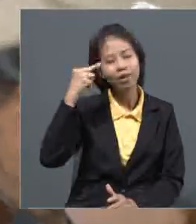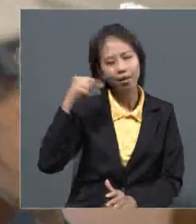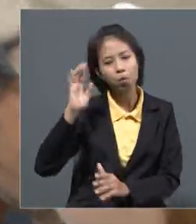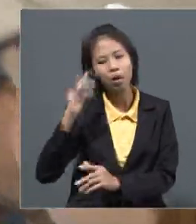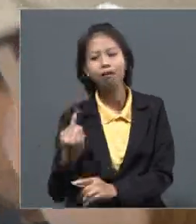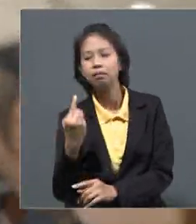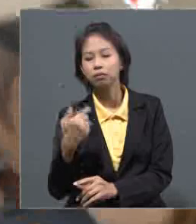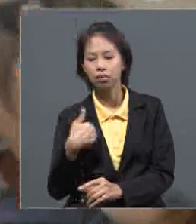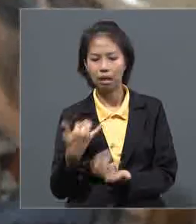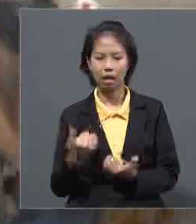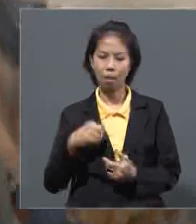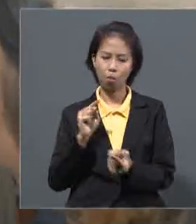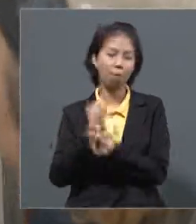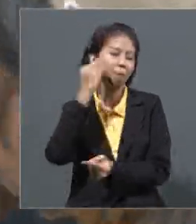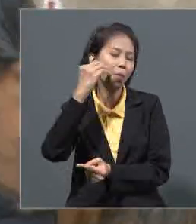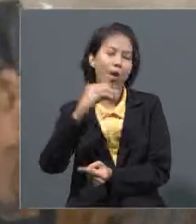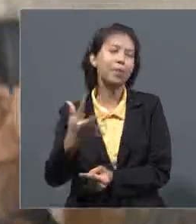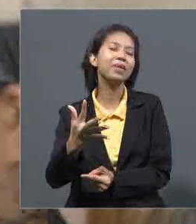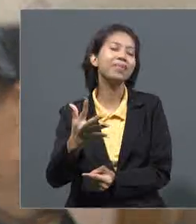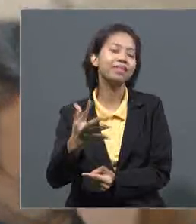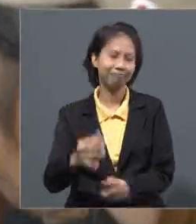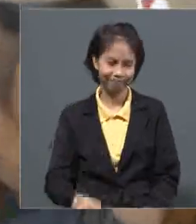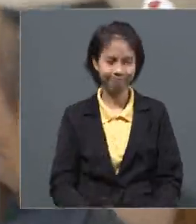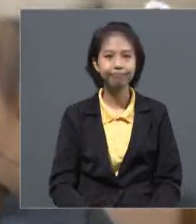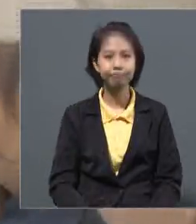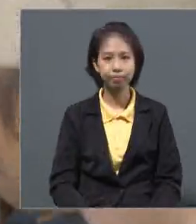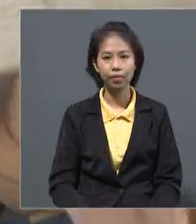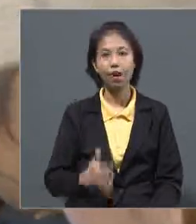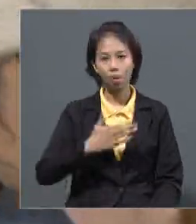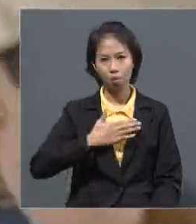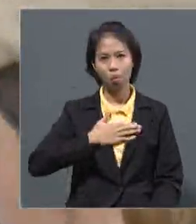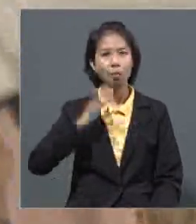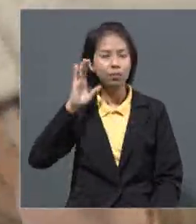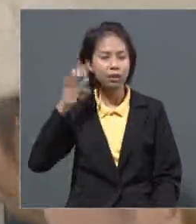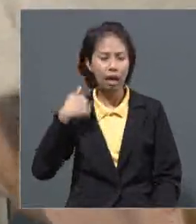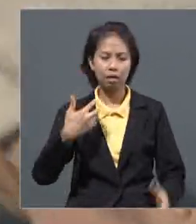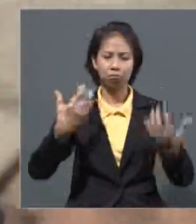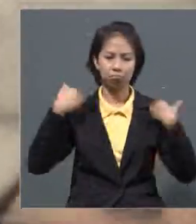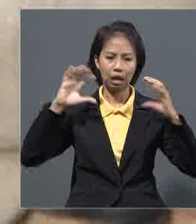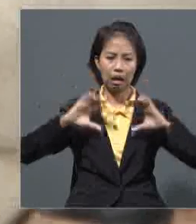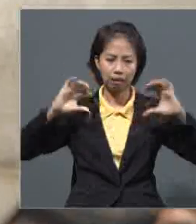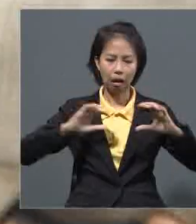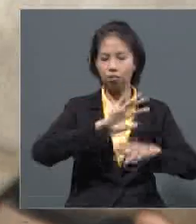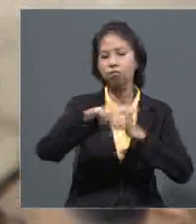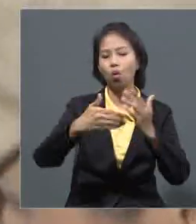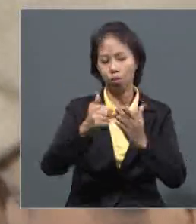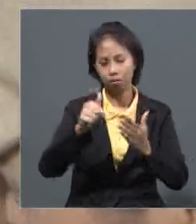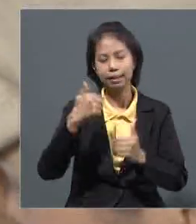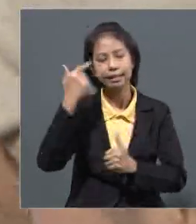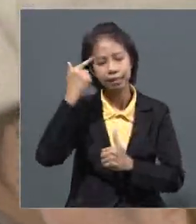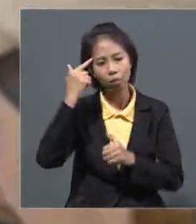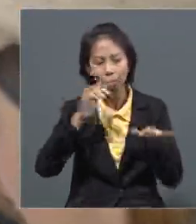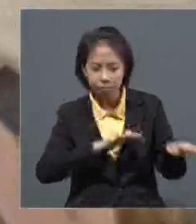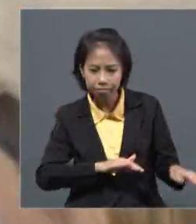การณ์ที่ไม่ค่อยเกิดบ่อยนักในกระทรวงมหาดไทยนะครับผมเชื่อว่าข้าราชการทุกคนก็พร้อมที่จะ